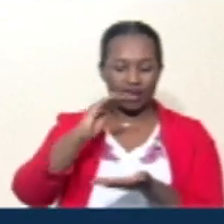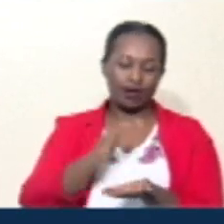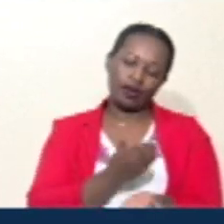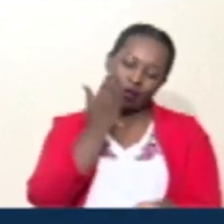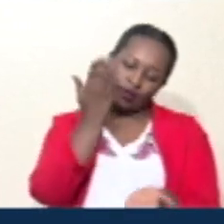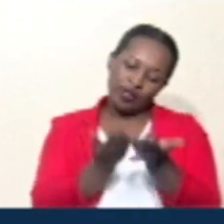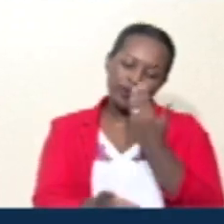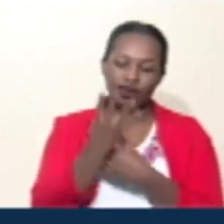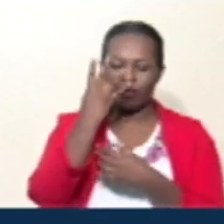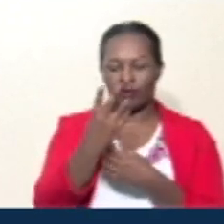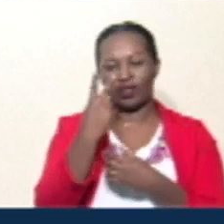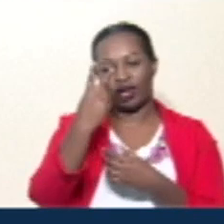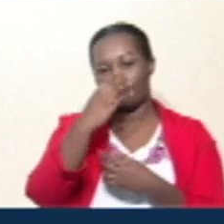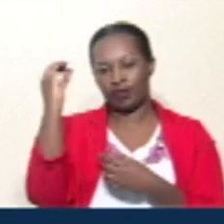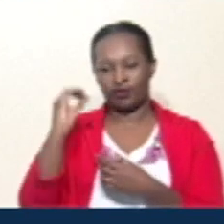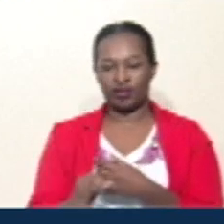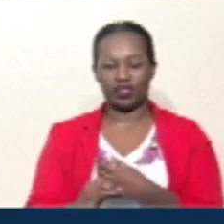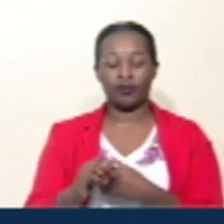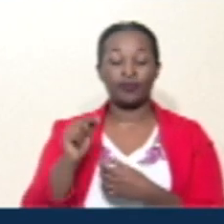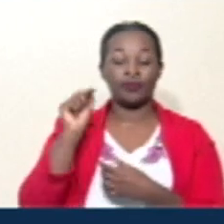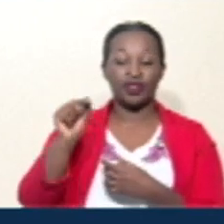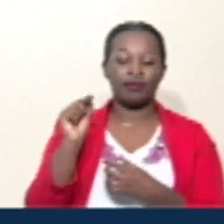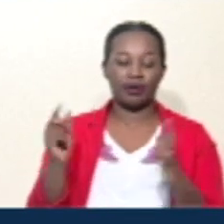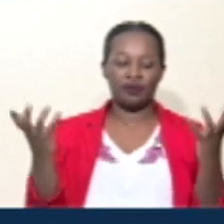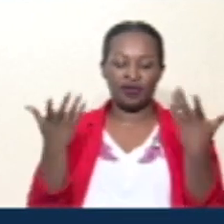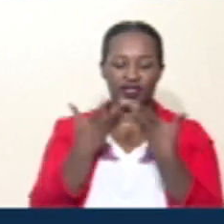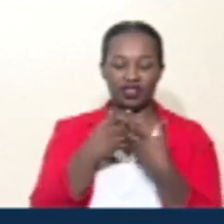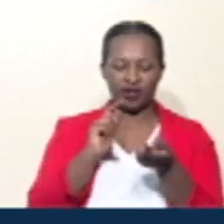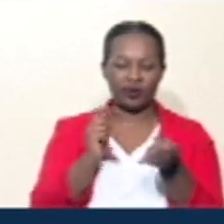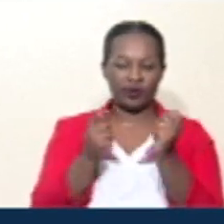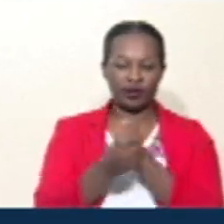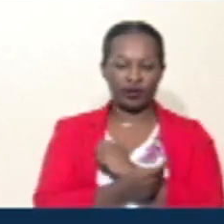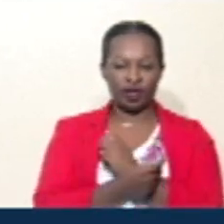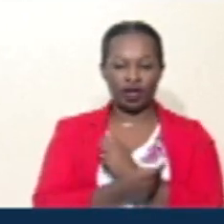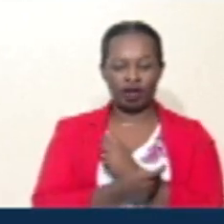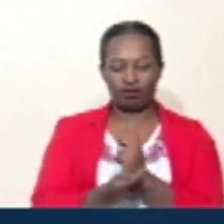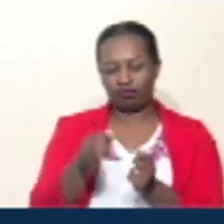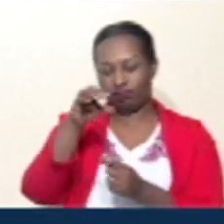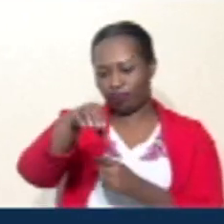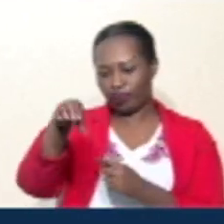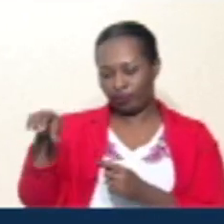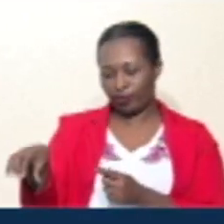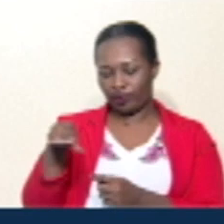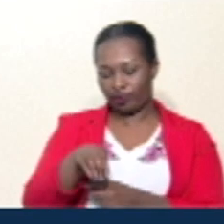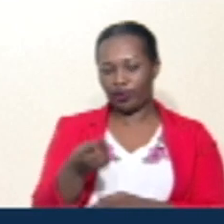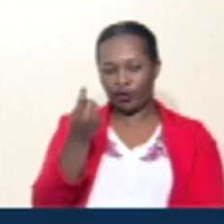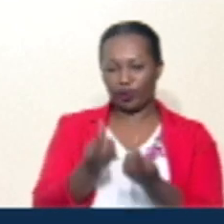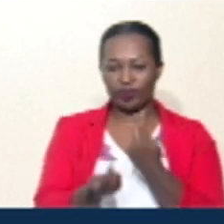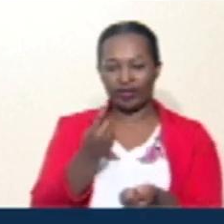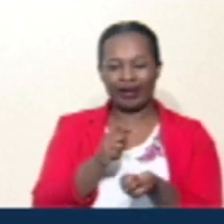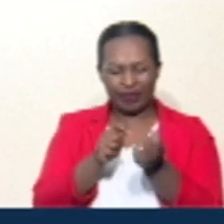kuri 42%. Ibi kandi bijyana no guhindura amashyiga asanzwe akoreshwa